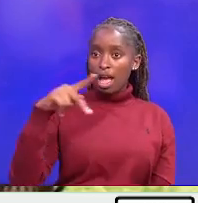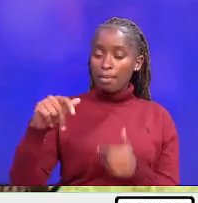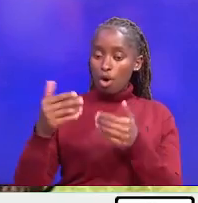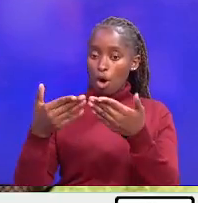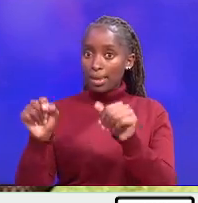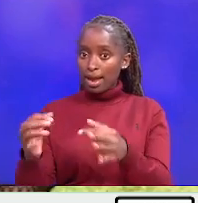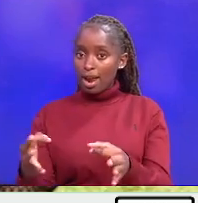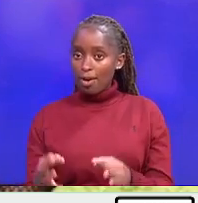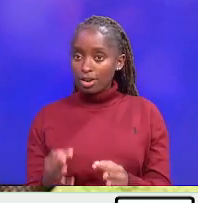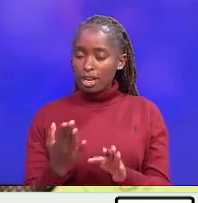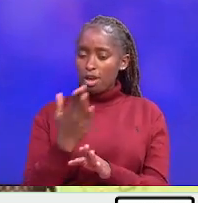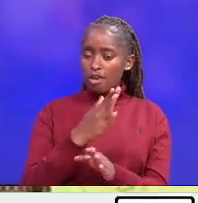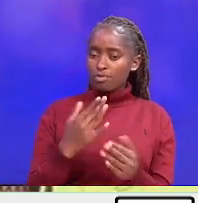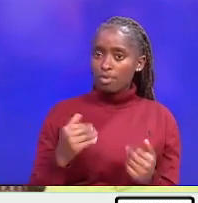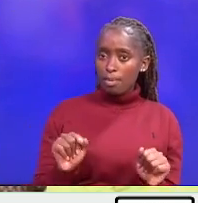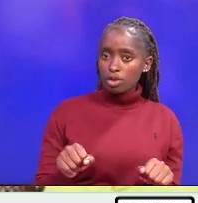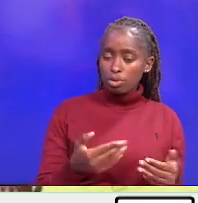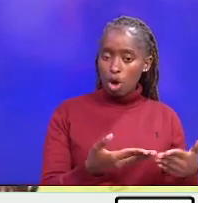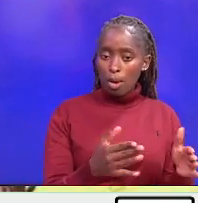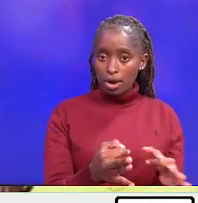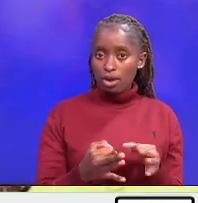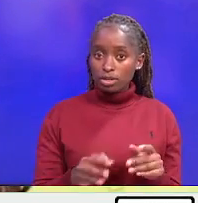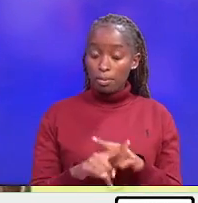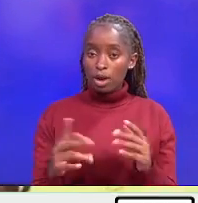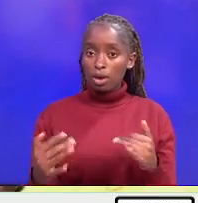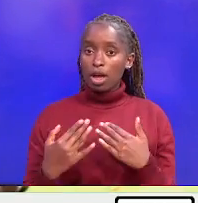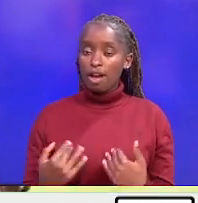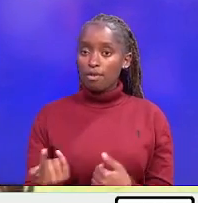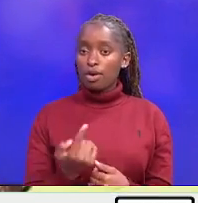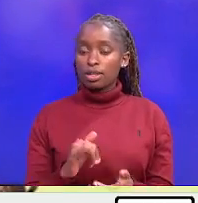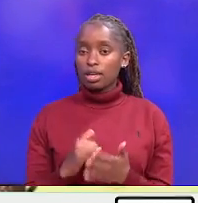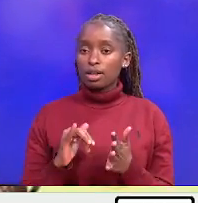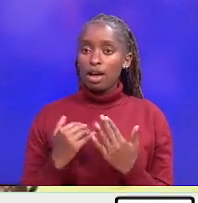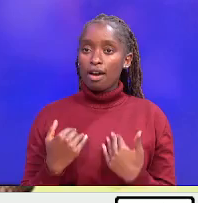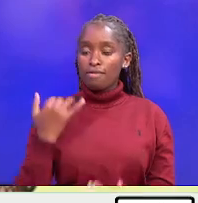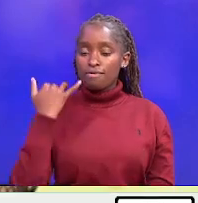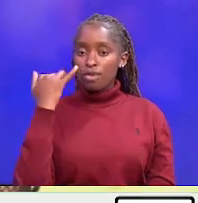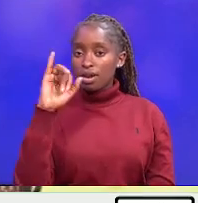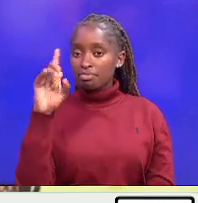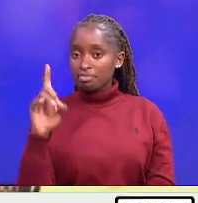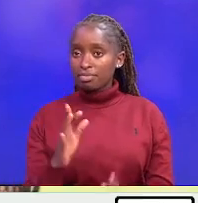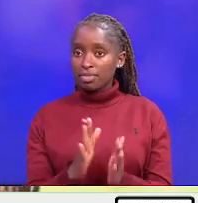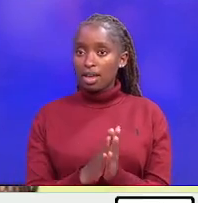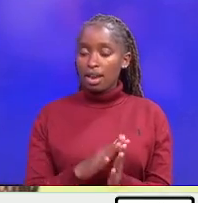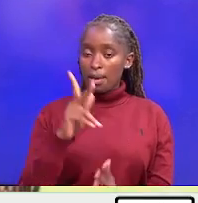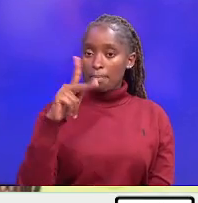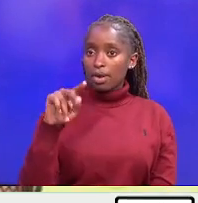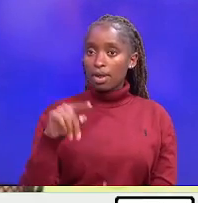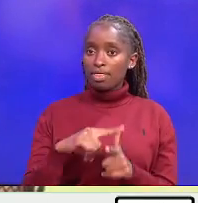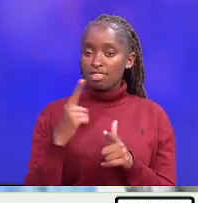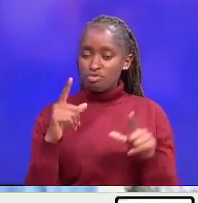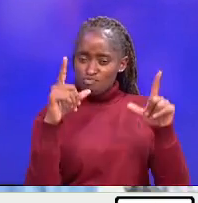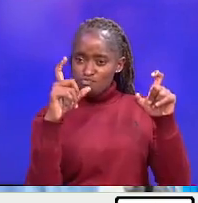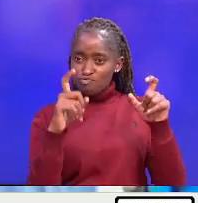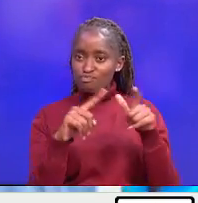Beleni walikuwa kuja branch pale wafungua account, but kwa sasa what you need is just a phone, ID and PIN na selfie, na uko already have a Yeah